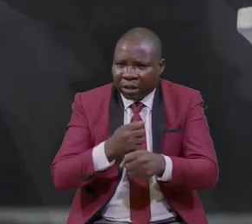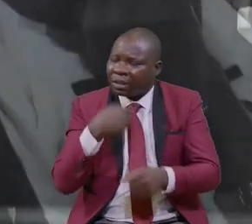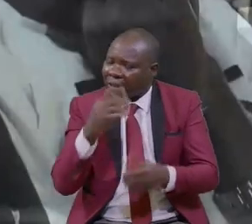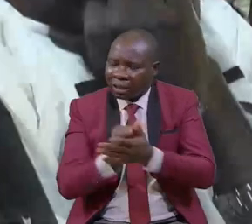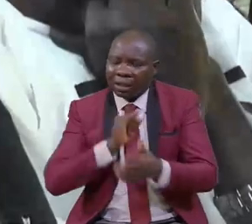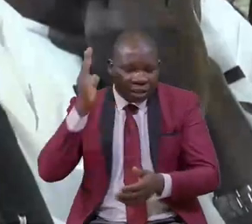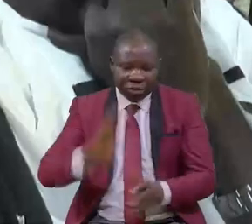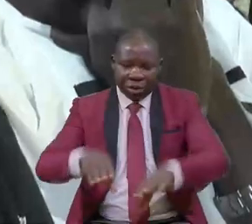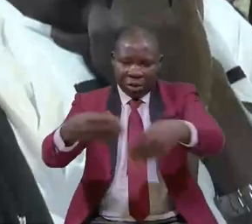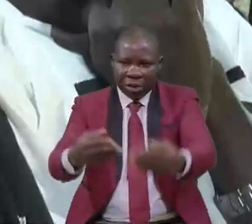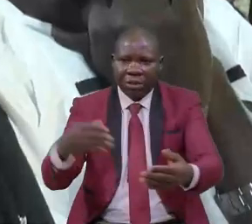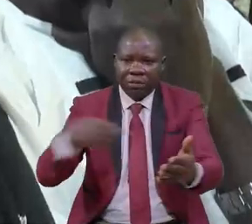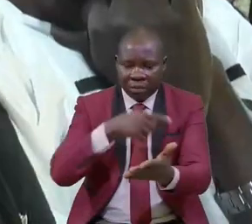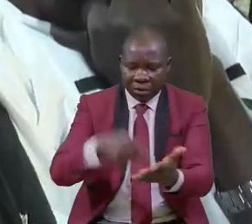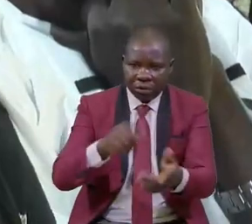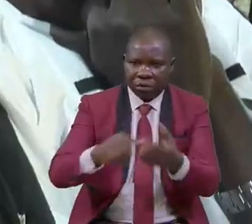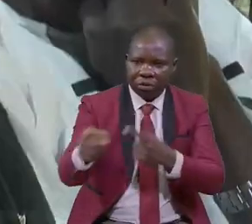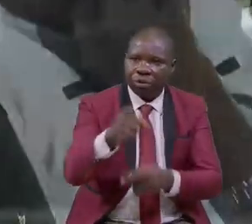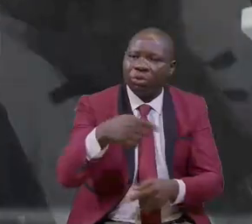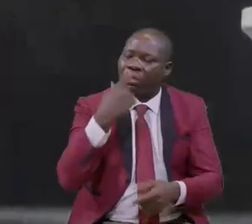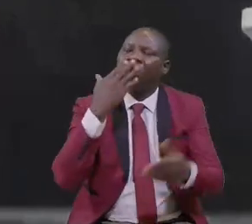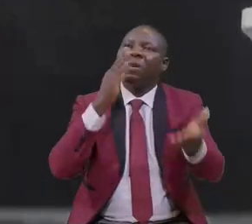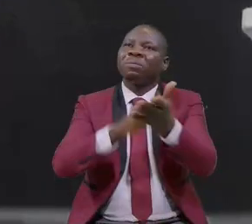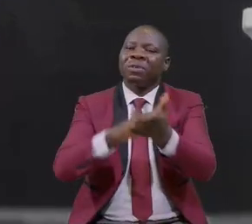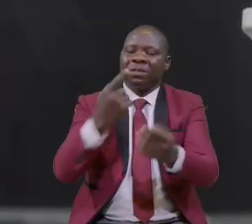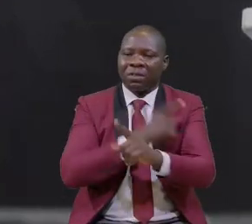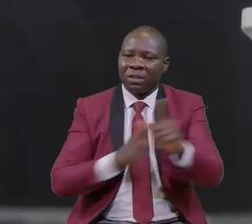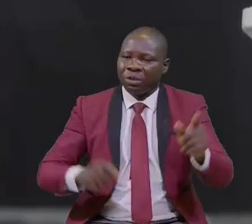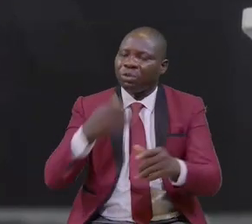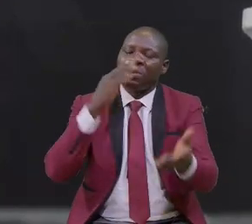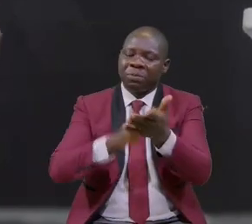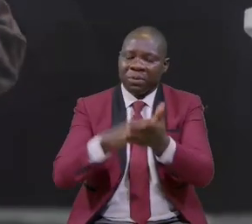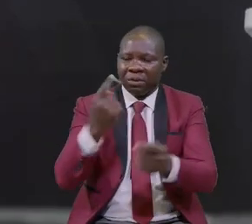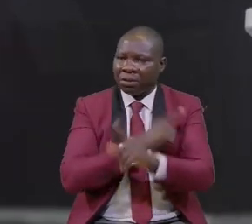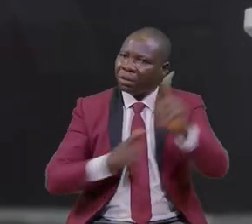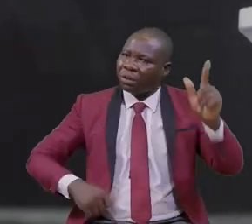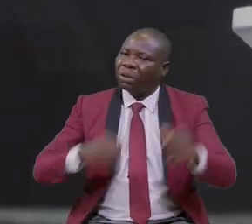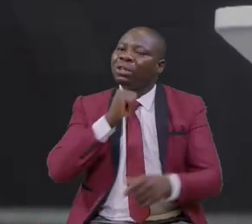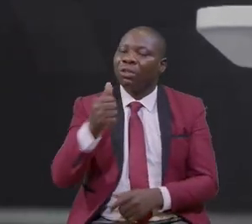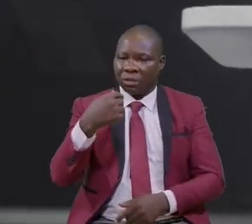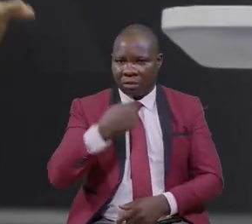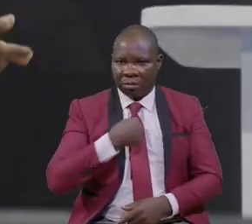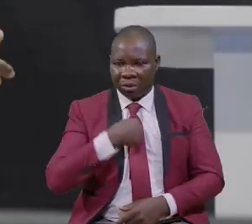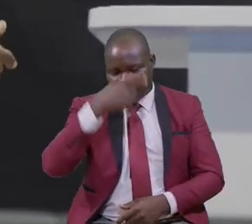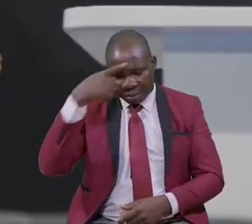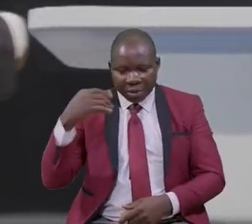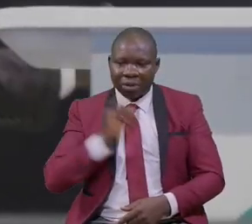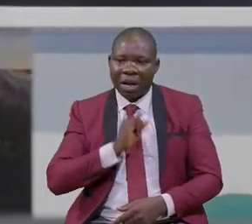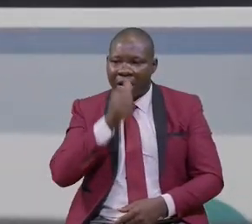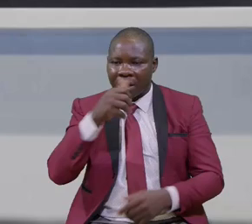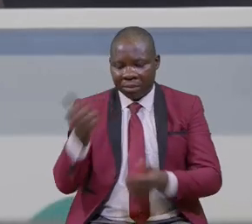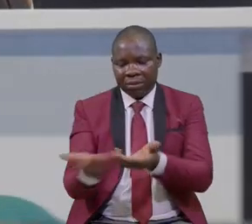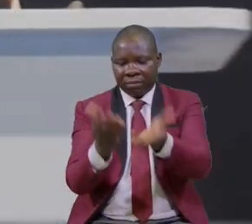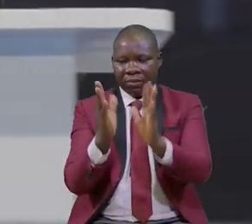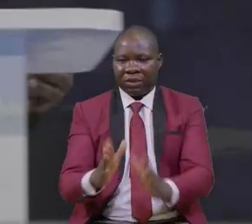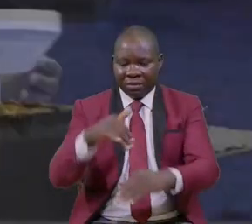cadeau. Tu dis, gloire à Dieu. Et c'est le Dieu que tu loues, ce n'est pas moi. Parce que je suis celui